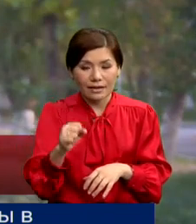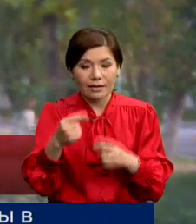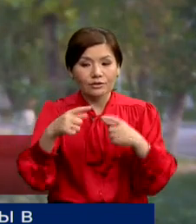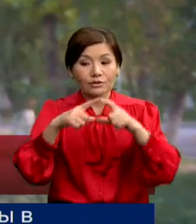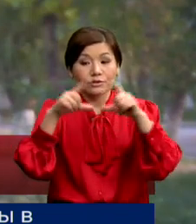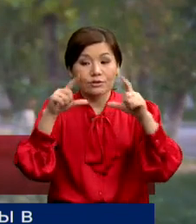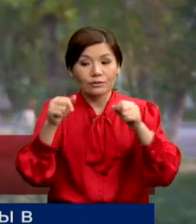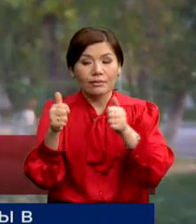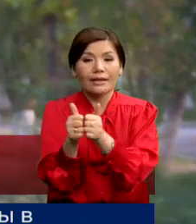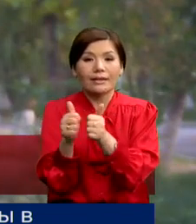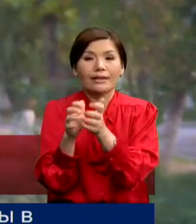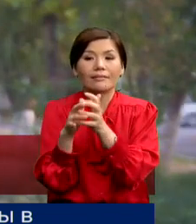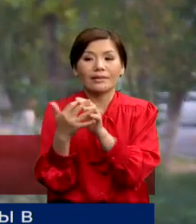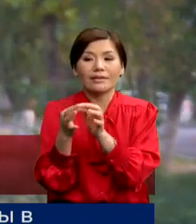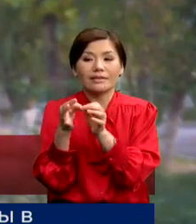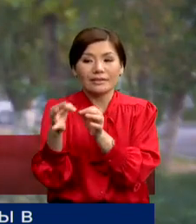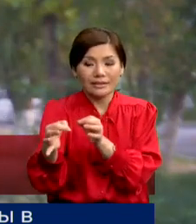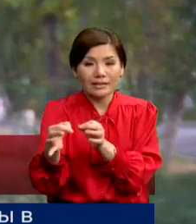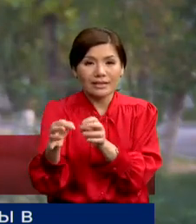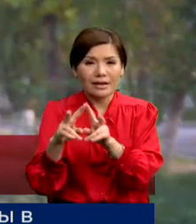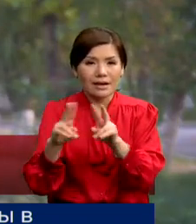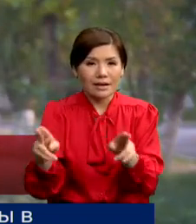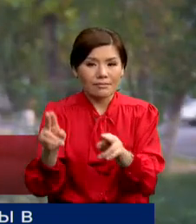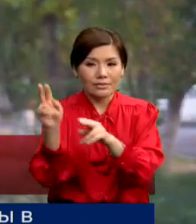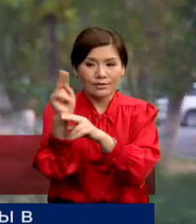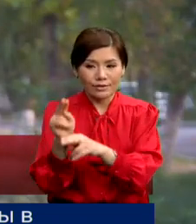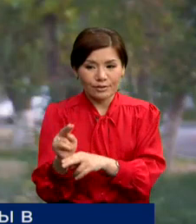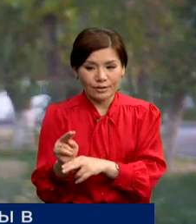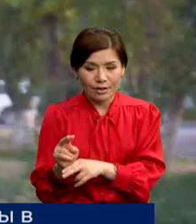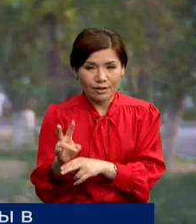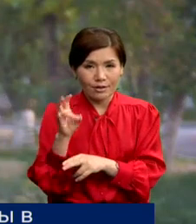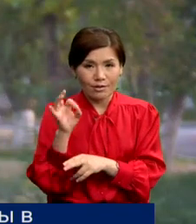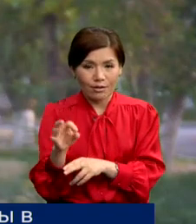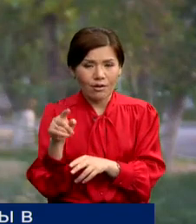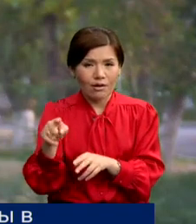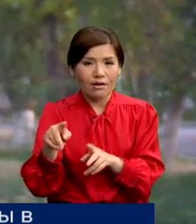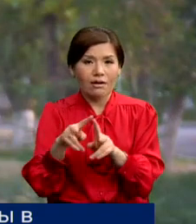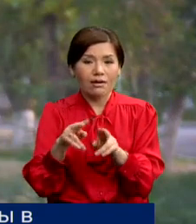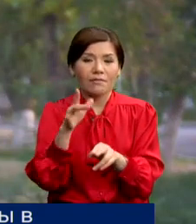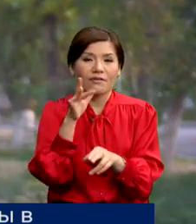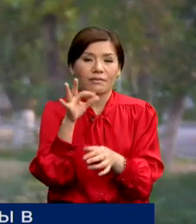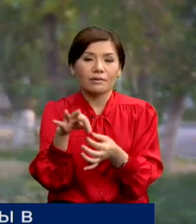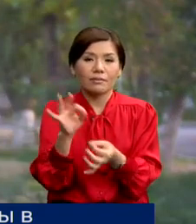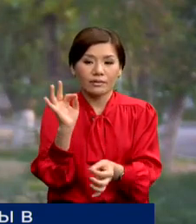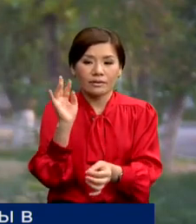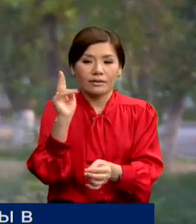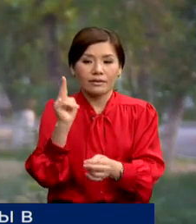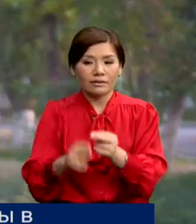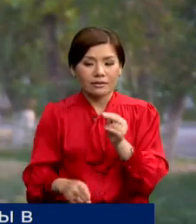бөлек көрші Құлан ауылында тағы бір мектепті жөндеп жатыр, бірақ ол да мерзімінен